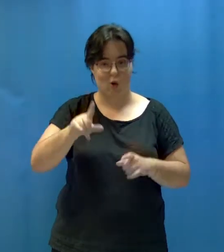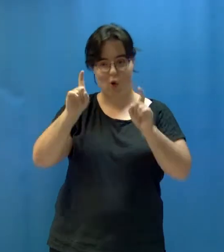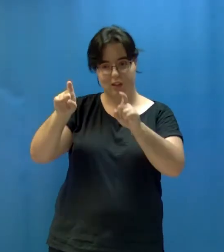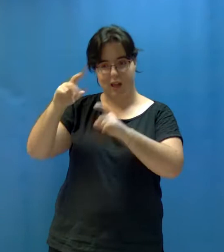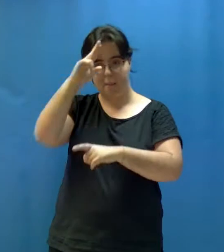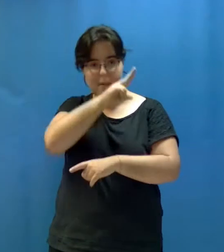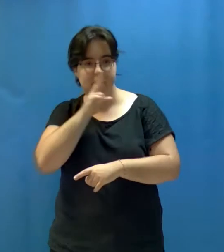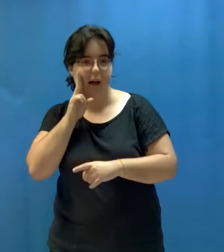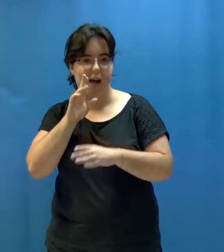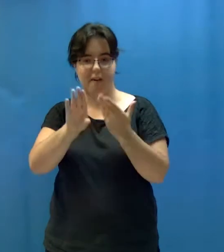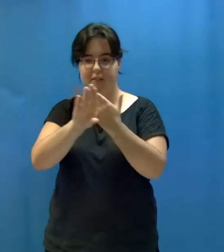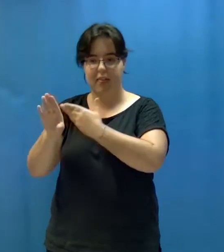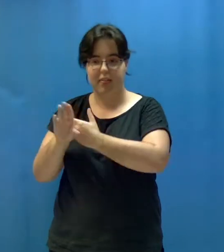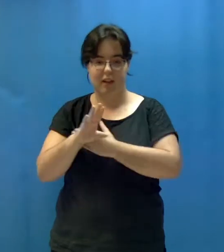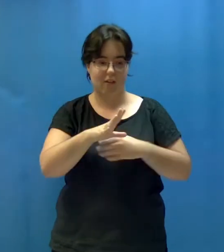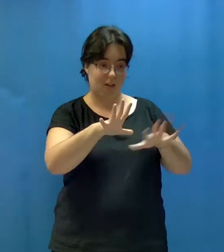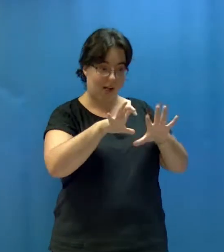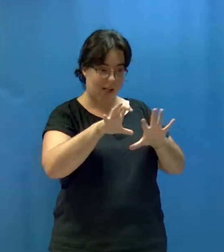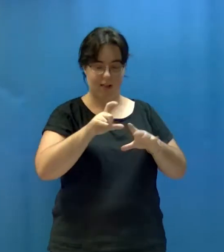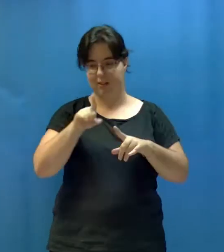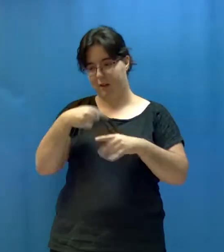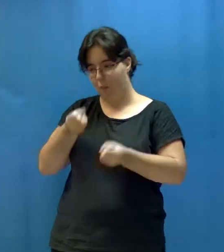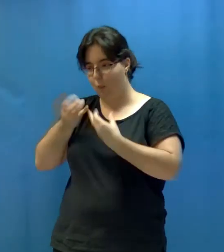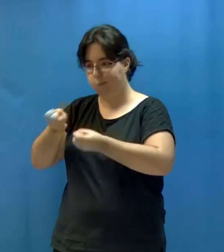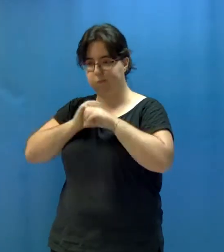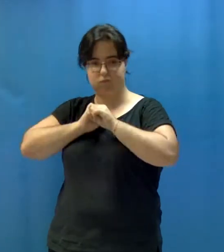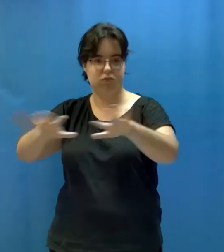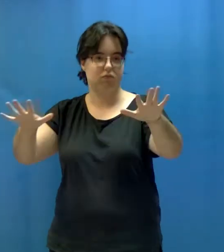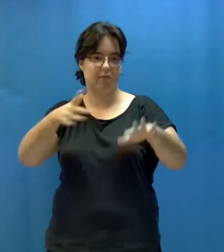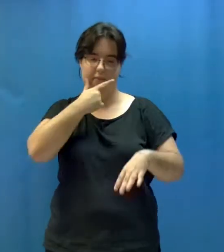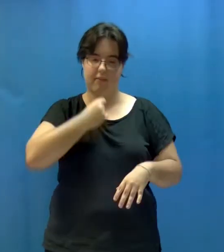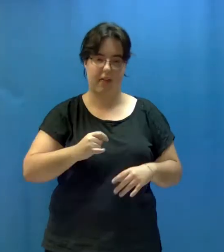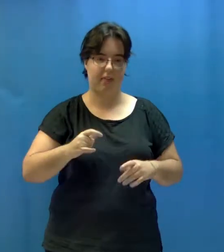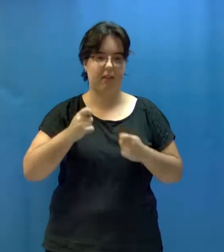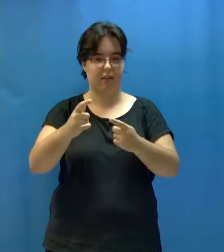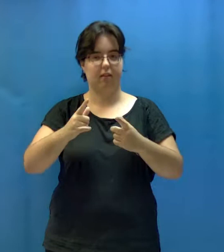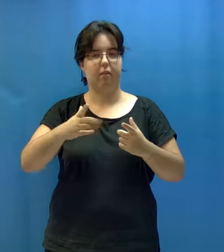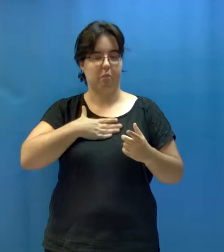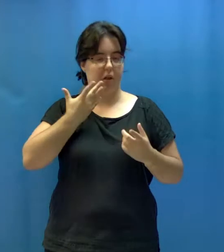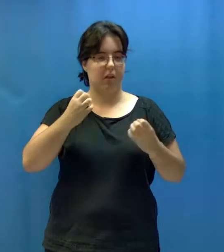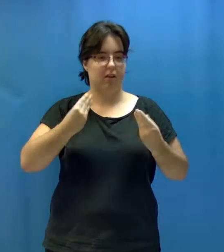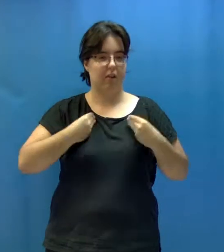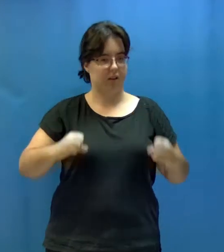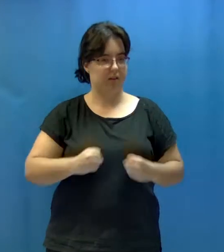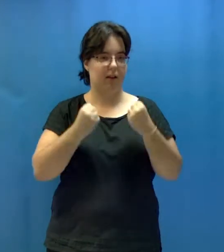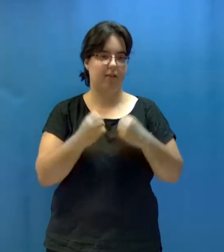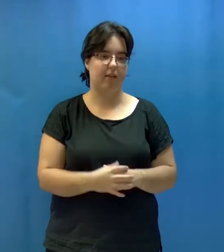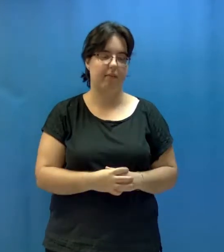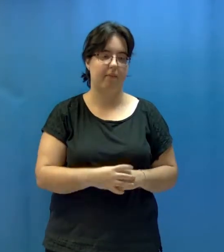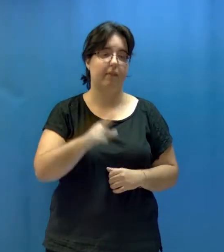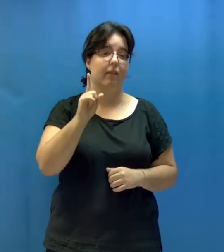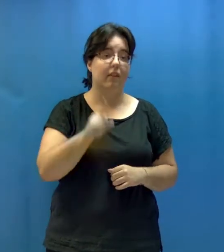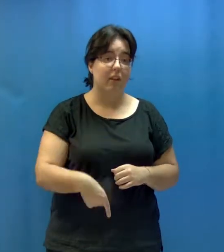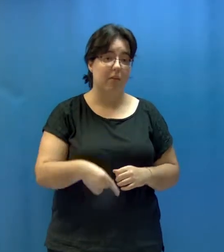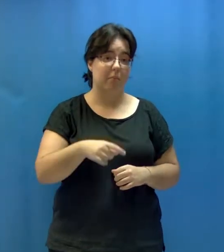que al tindre accés a aquestes tècniques podrien portar-les a terme amb èxit i salvar una vida. A més, tal com vam reflectir també